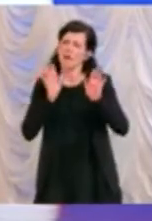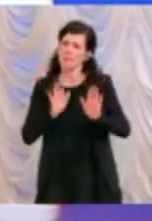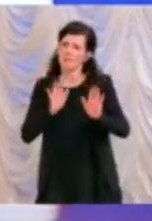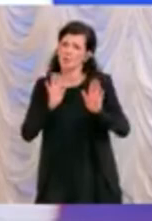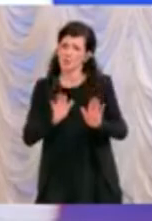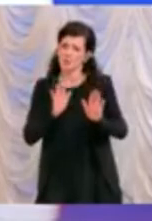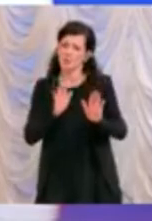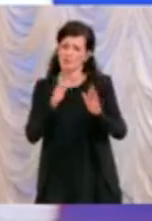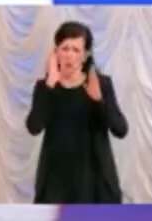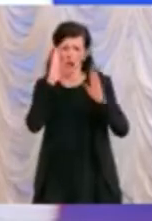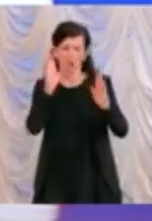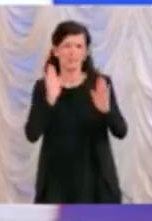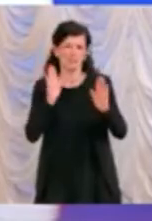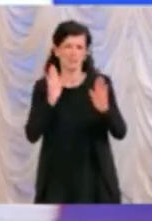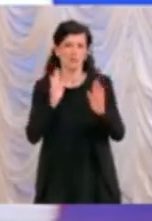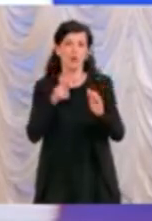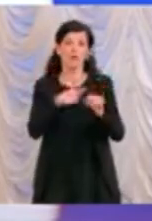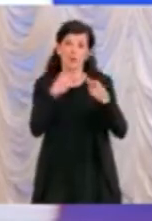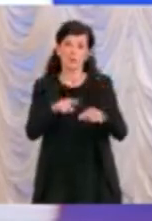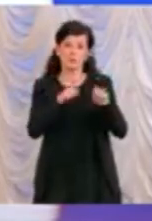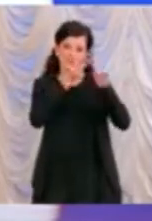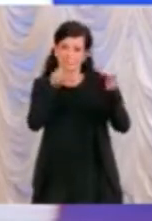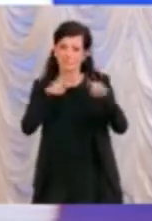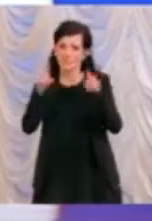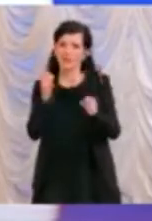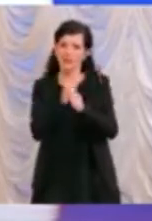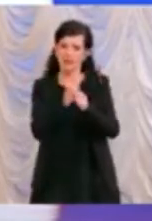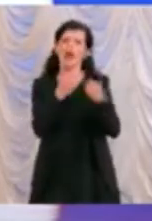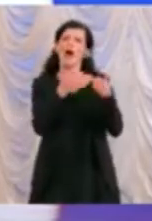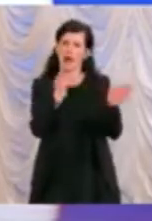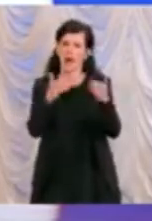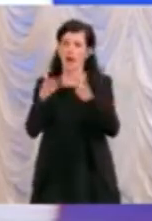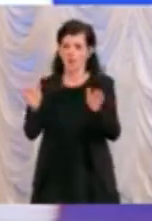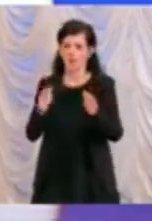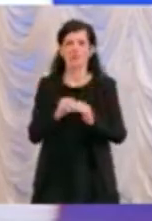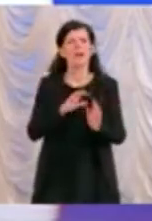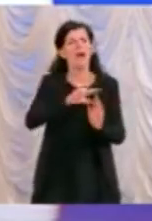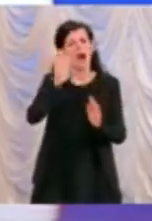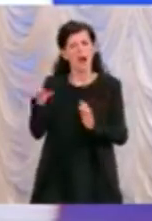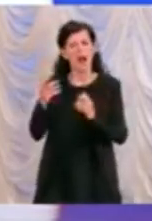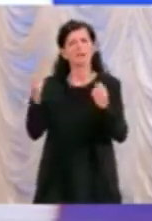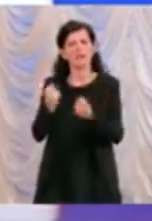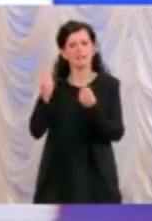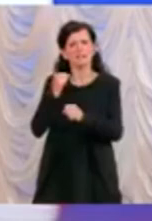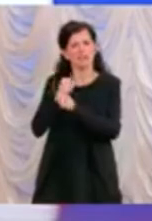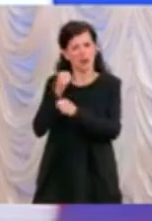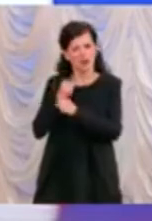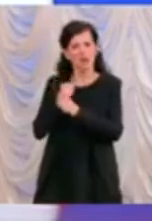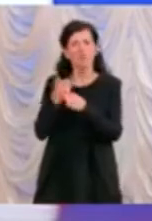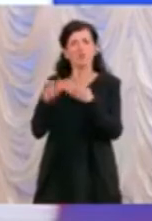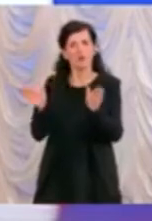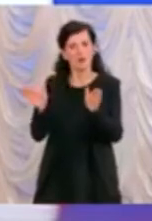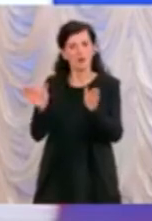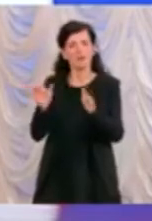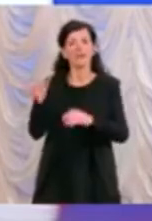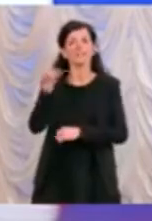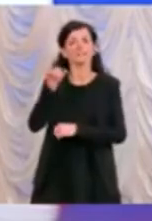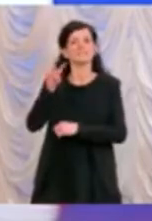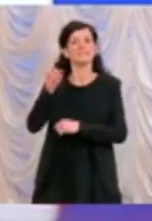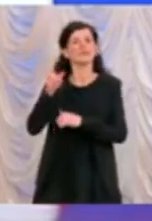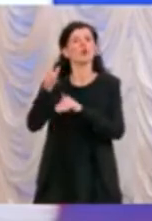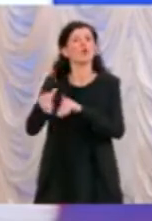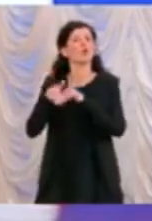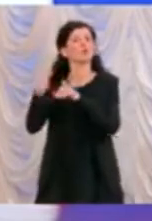queste attività apriamo anche qualche altra attività produttiva in particolare la silvicoltura